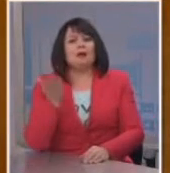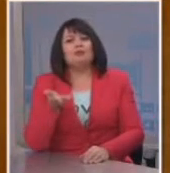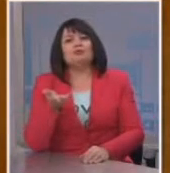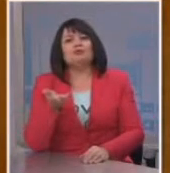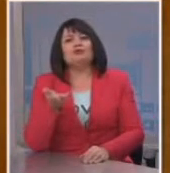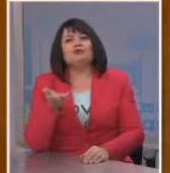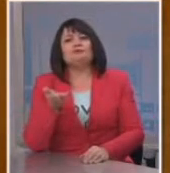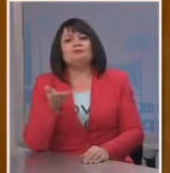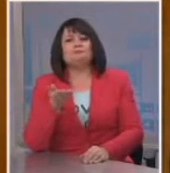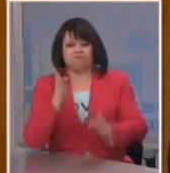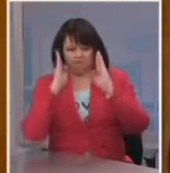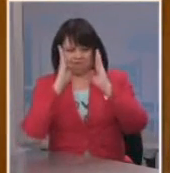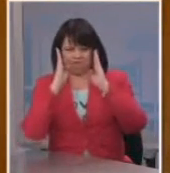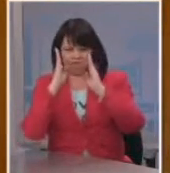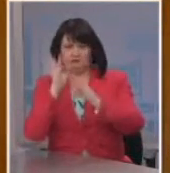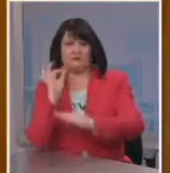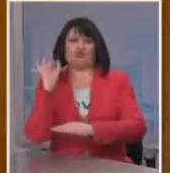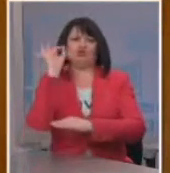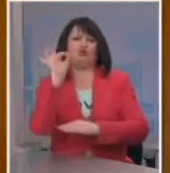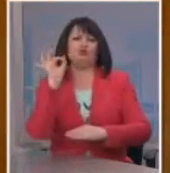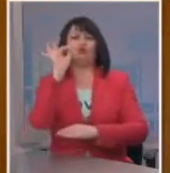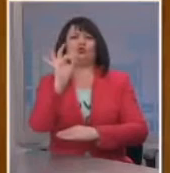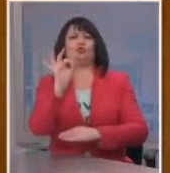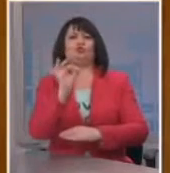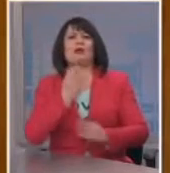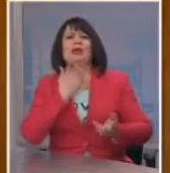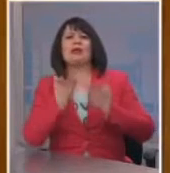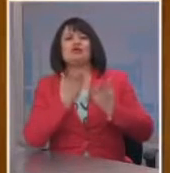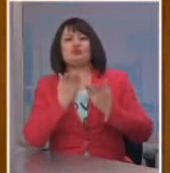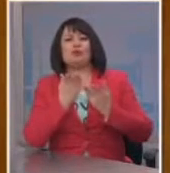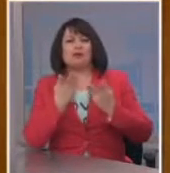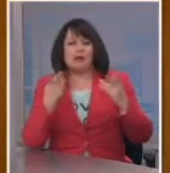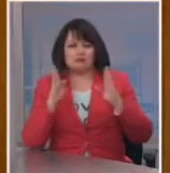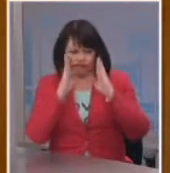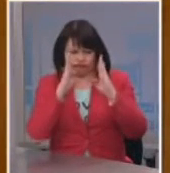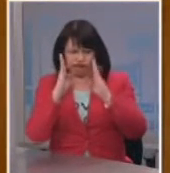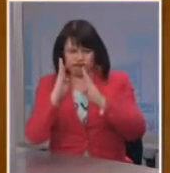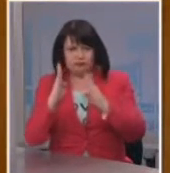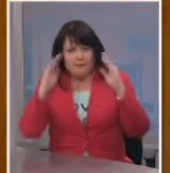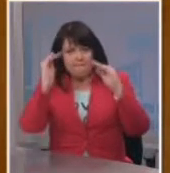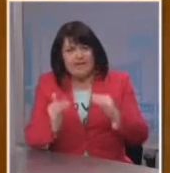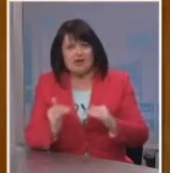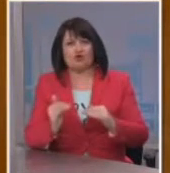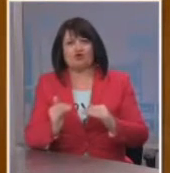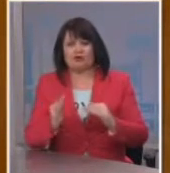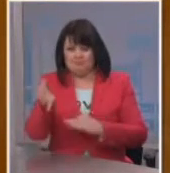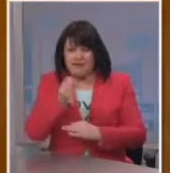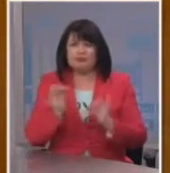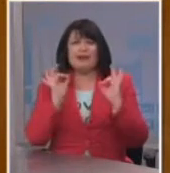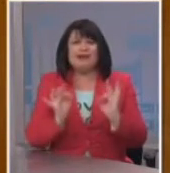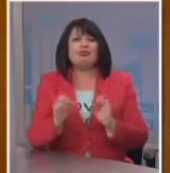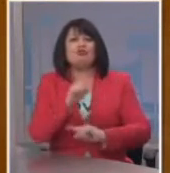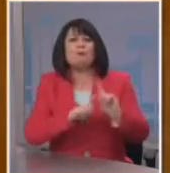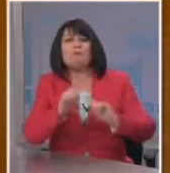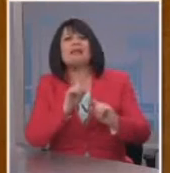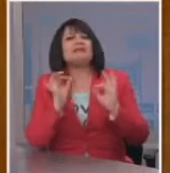και για στοχευμένες μειώσεις δαπανών. Αφού είναι στοχευμένες, πέστε μας ποιες ακριβώς.